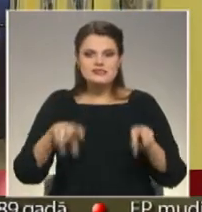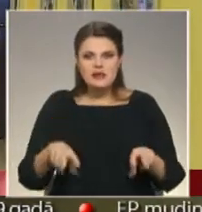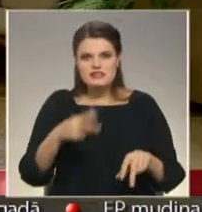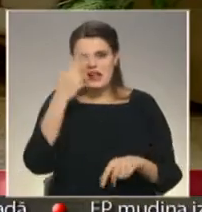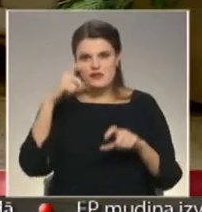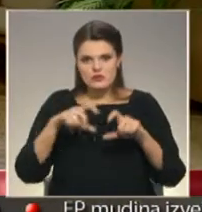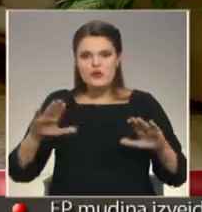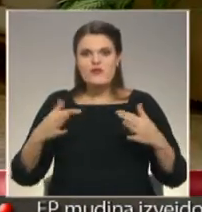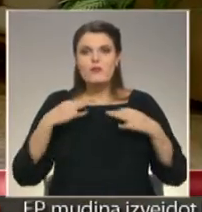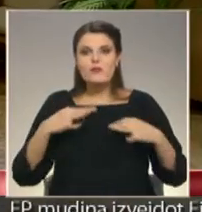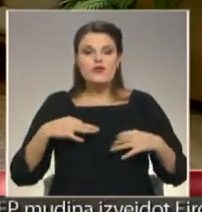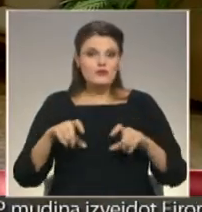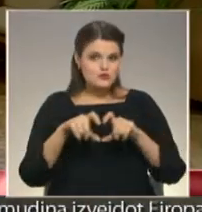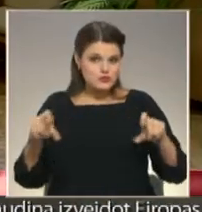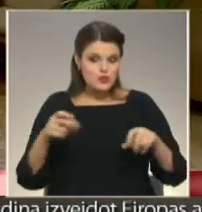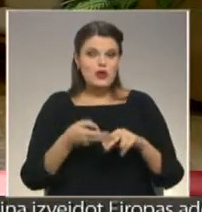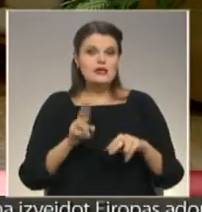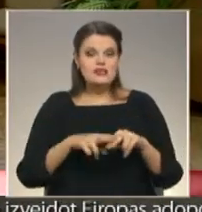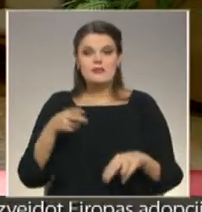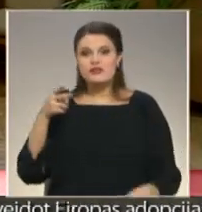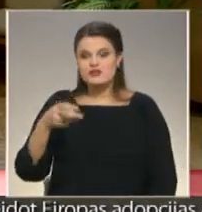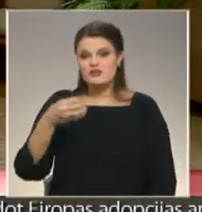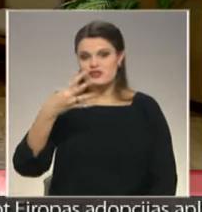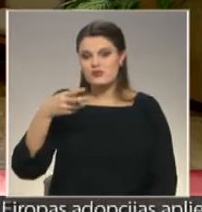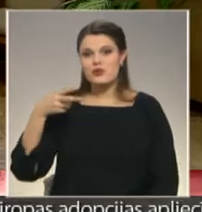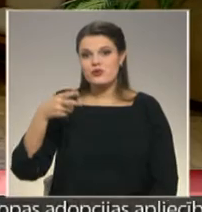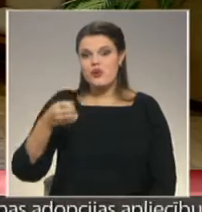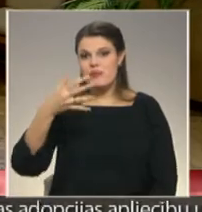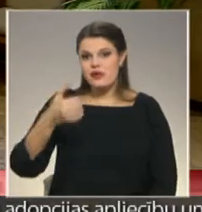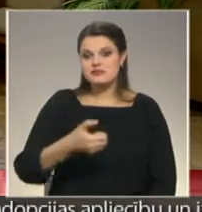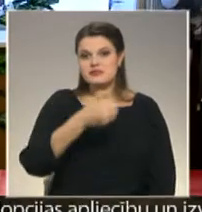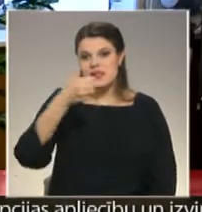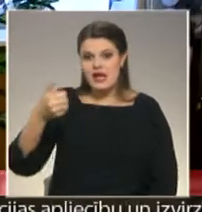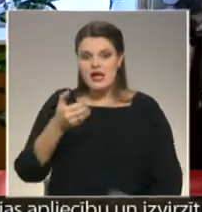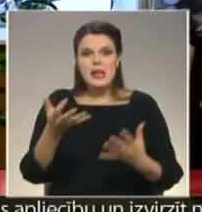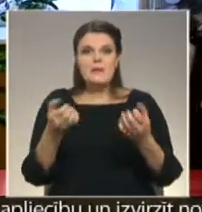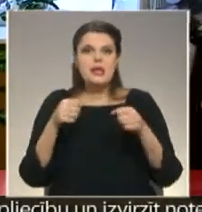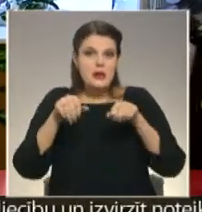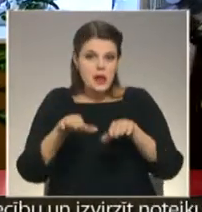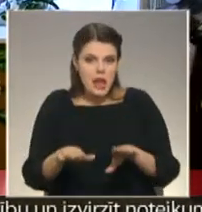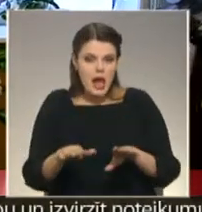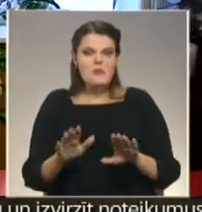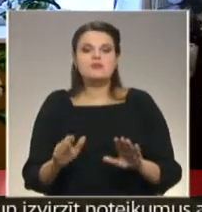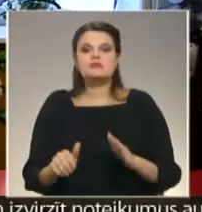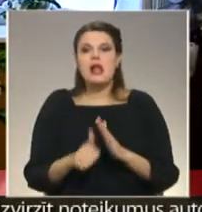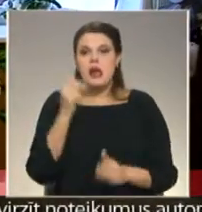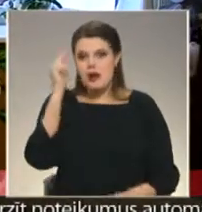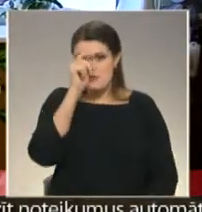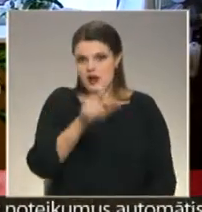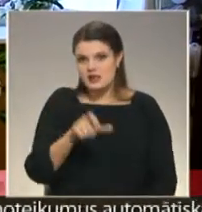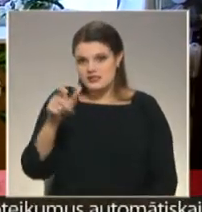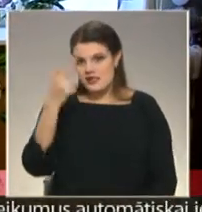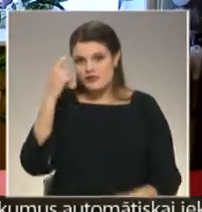specializētajām vidusskolām. Tāpēc 2014. 2015. Mācību gadā tika pieņemts lēmums sekmīgākos